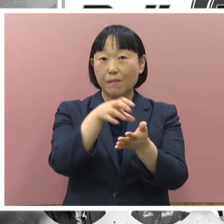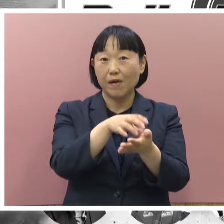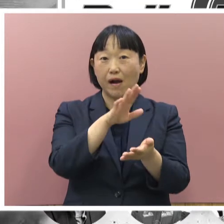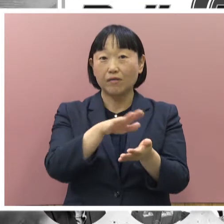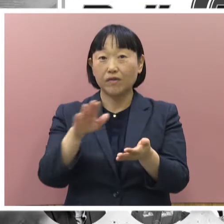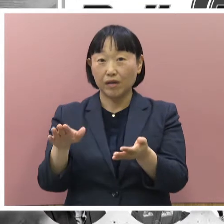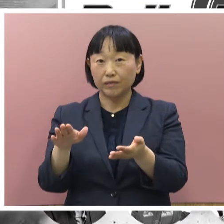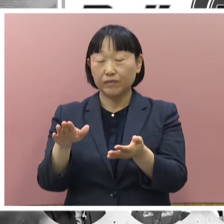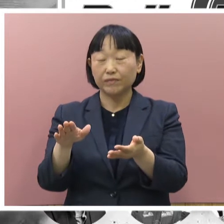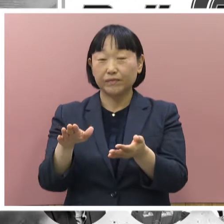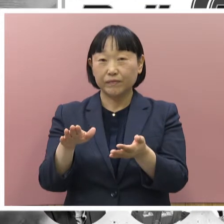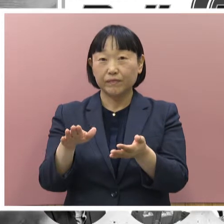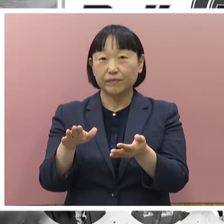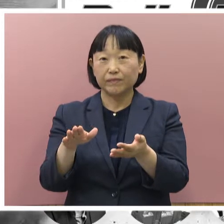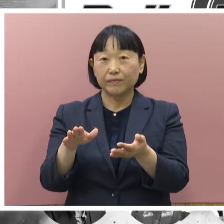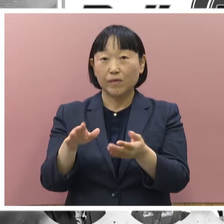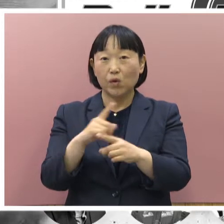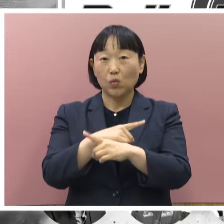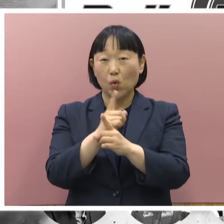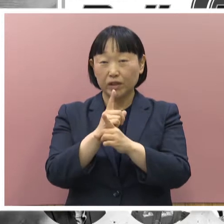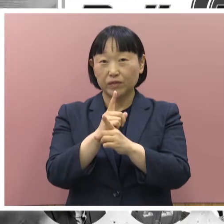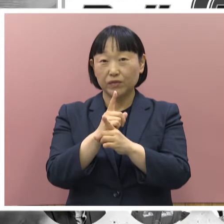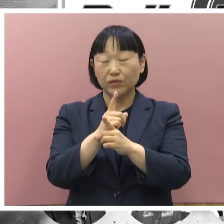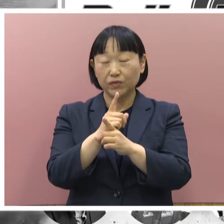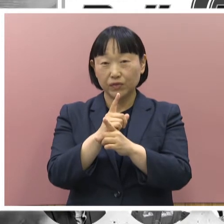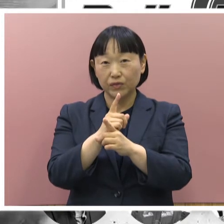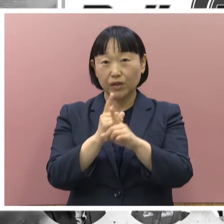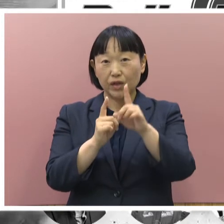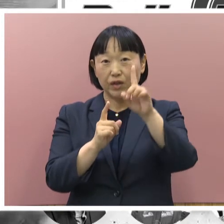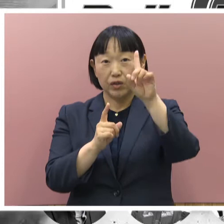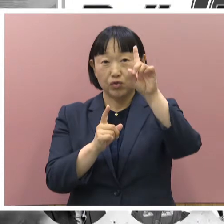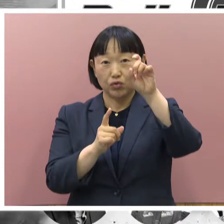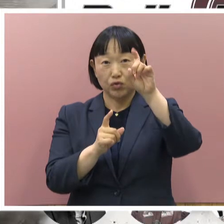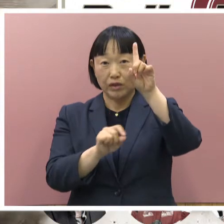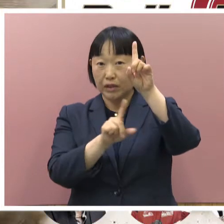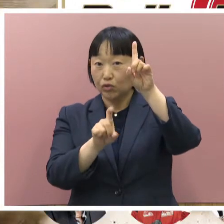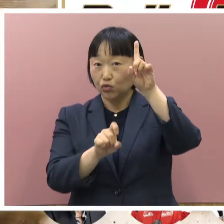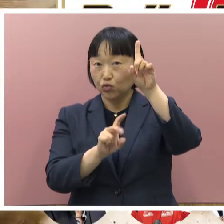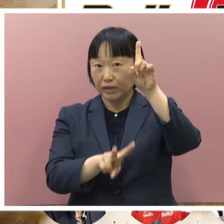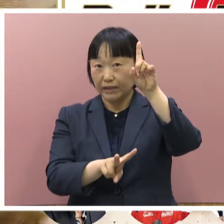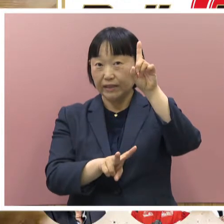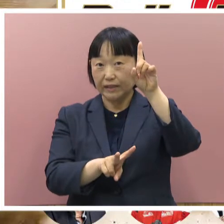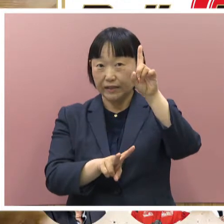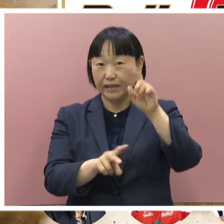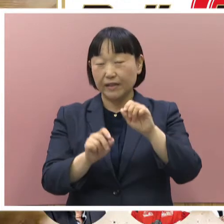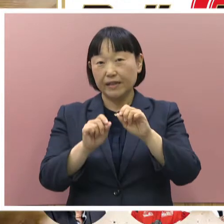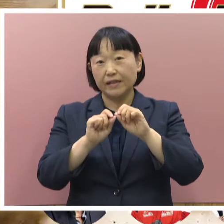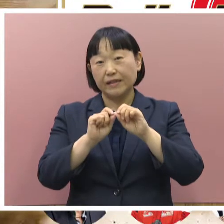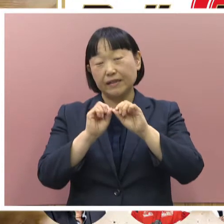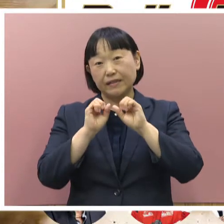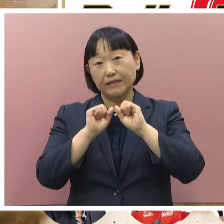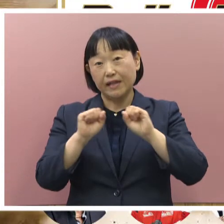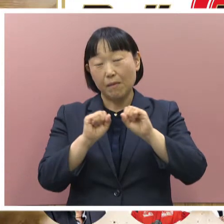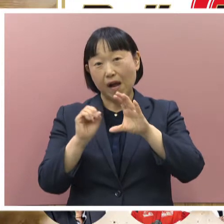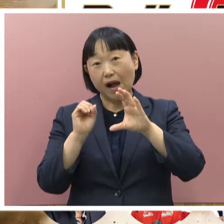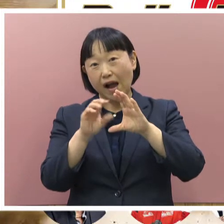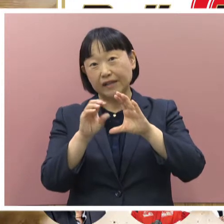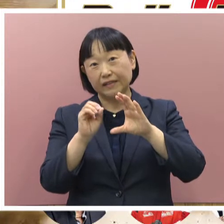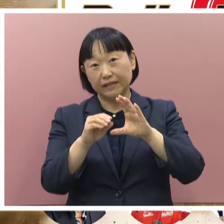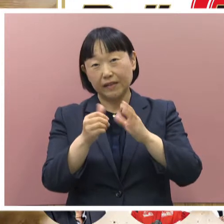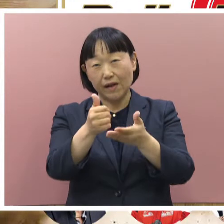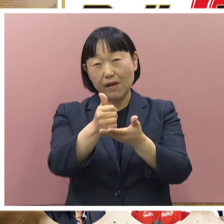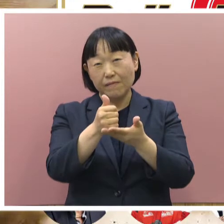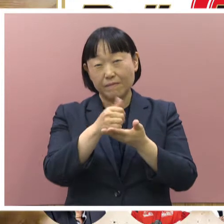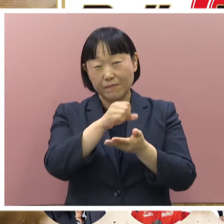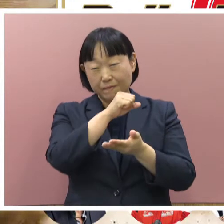ていますが、ラリージャパン当日は当日の12日には生配信のパブリックビューイングをはじめ、豪華ゲスト